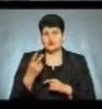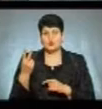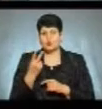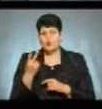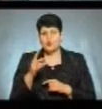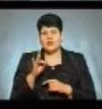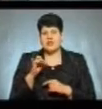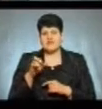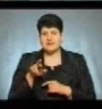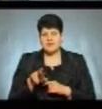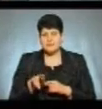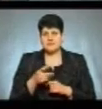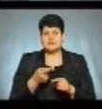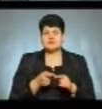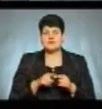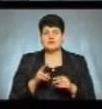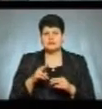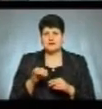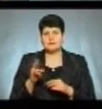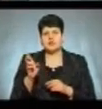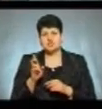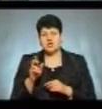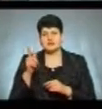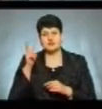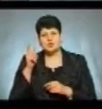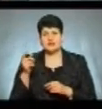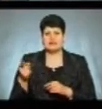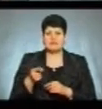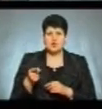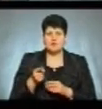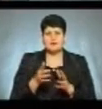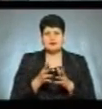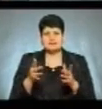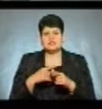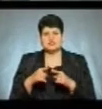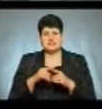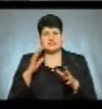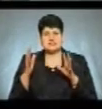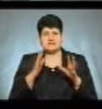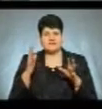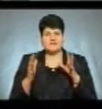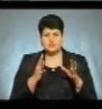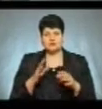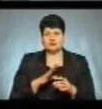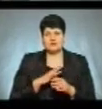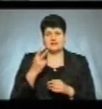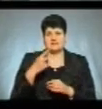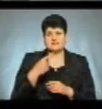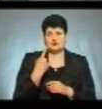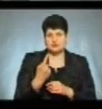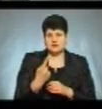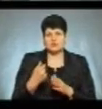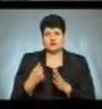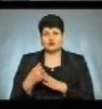рівня. За даними метеорологічних станцій Бережани, Чортків, Тернопіль, максимальна швидкість вітру у цих районах була від 21